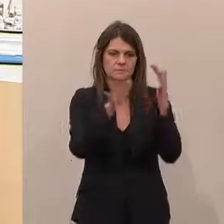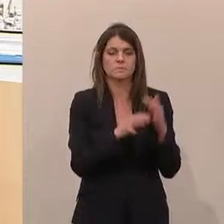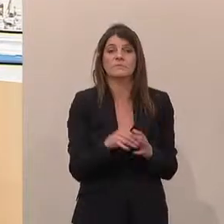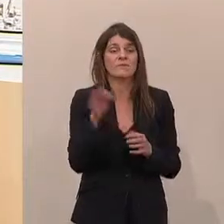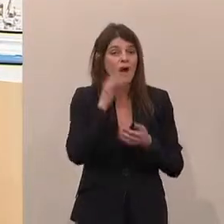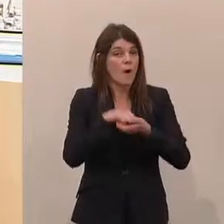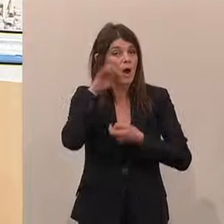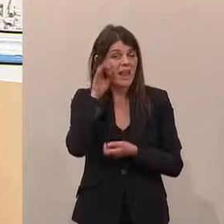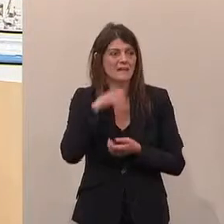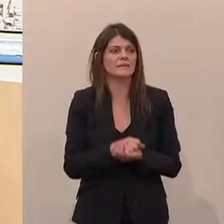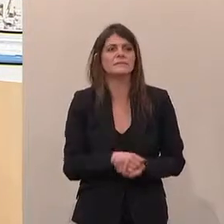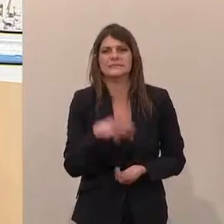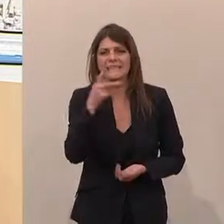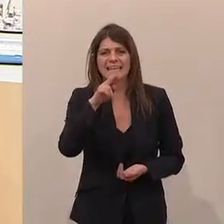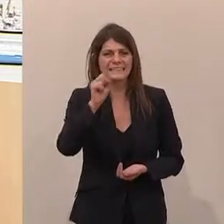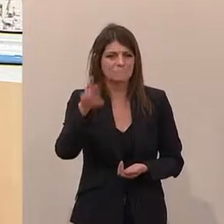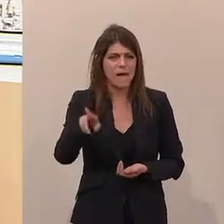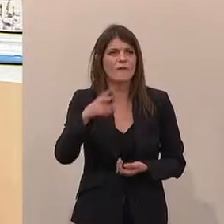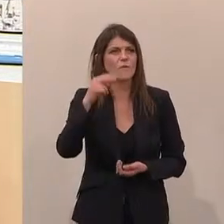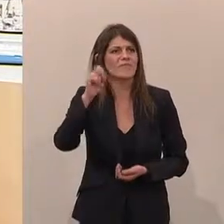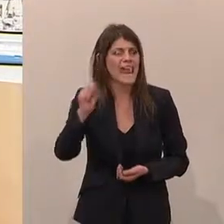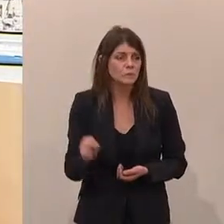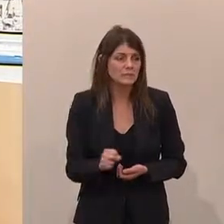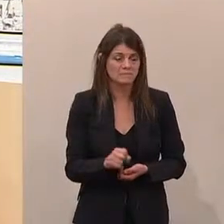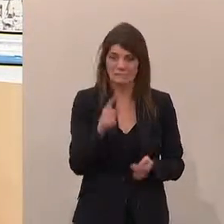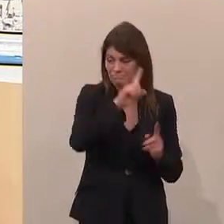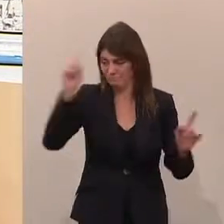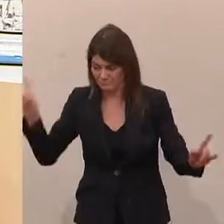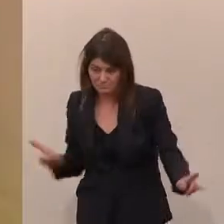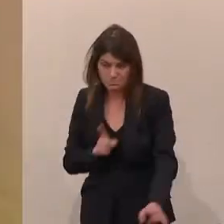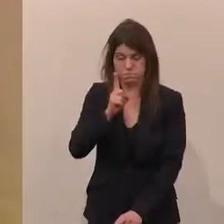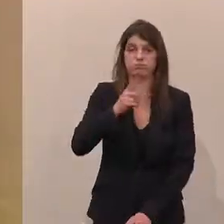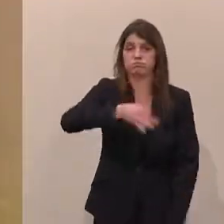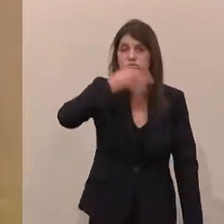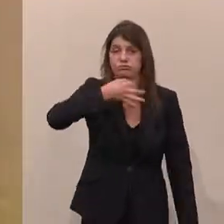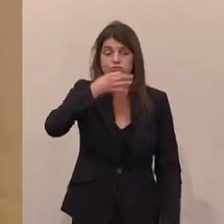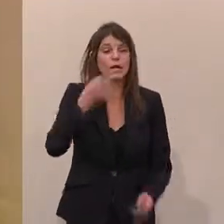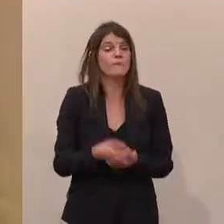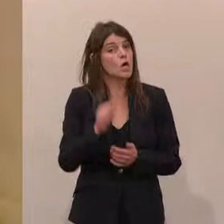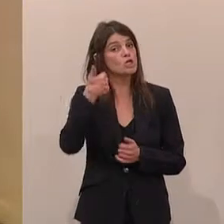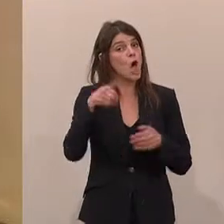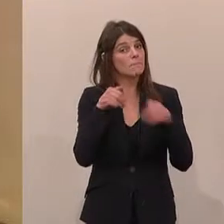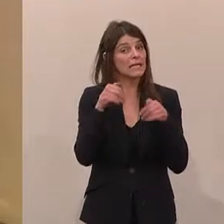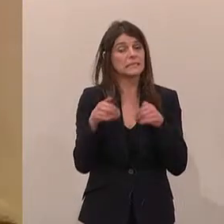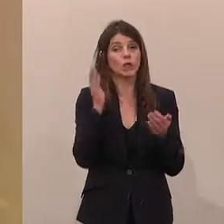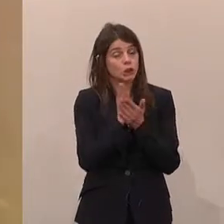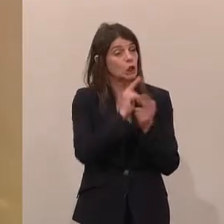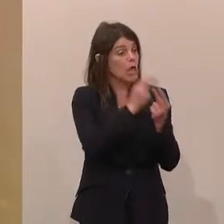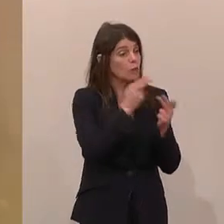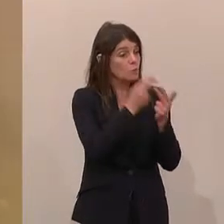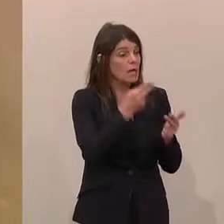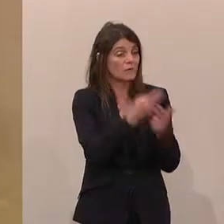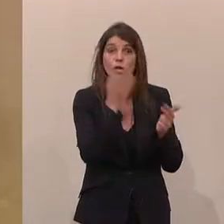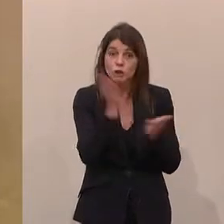Frau Kollegin Crisper von den NEOS, Sie stellen sich dahin in Ihrer Rede, nachdem der Minister Ihnen bereits Antworten gegeben